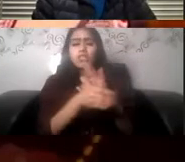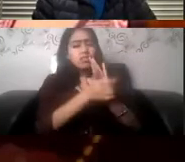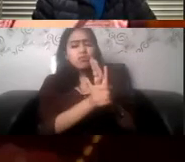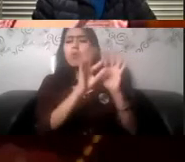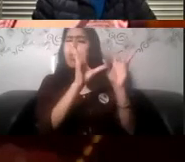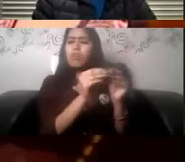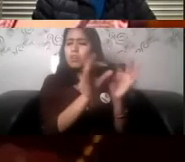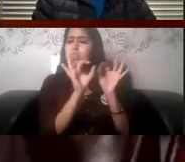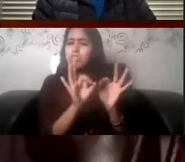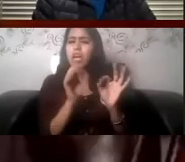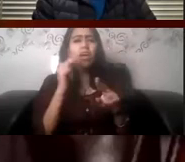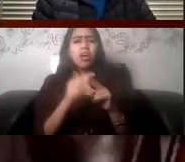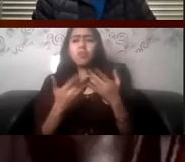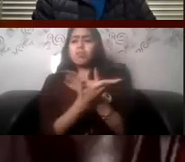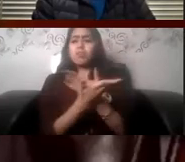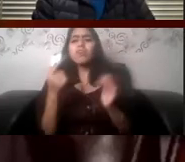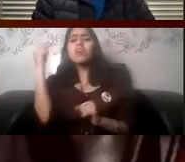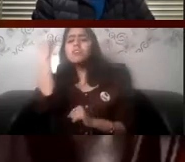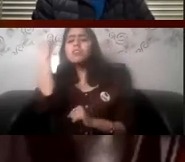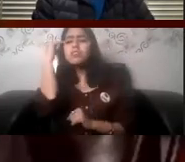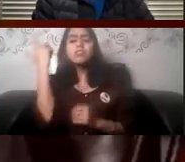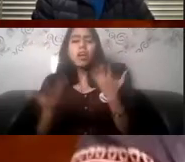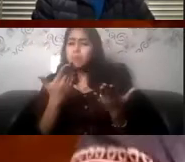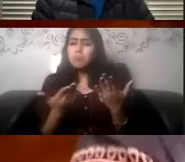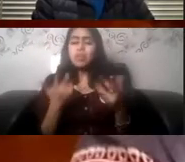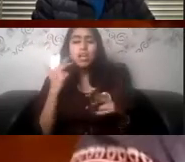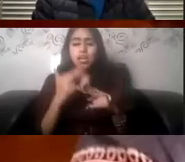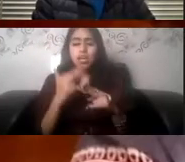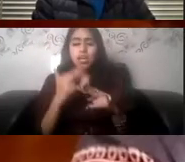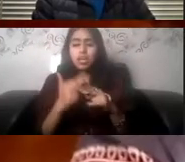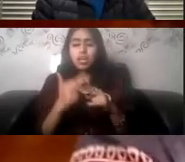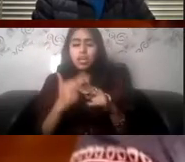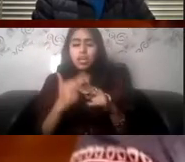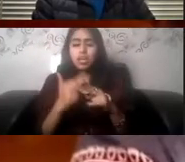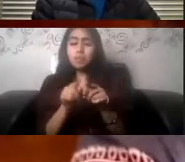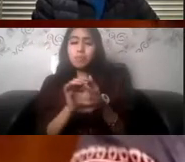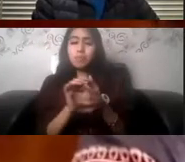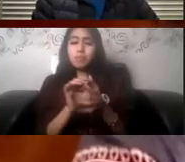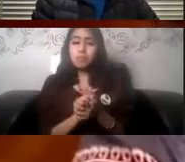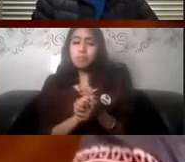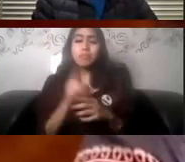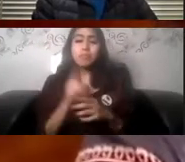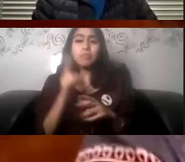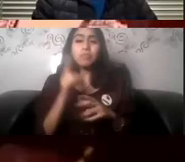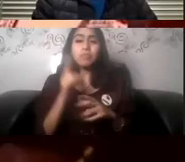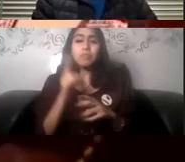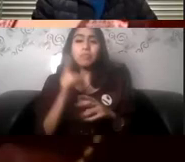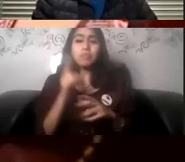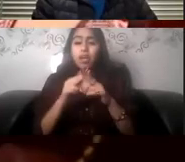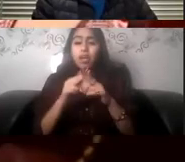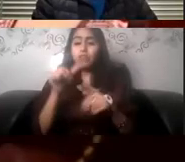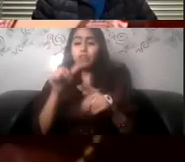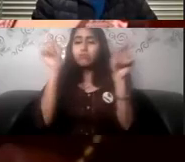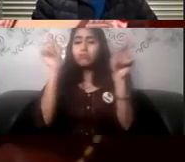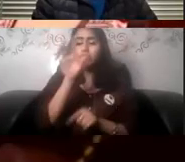दिव्यांग बच्चे के बारे में सोचें उसके बारे में, तो हम लोग हर इस पृथ्वी पे जितने दिव्यांग लोग हैं सबको एम्पावर कर सकते हैं। एंड वी